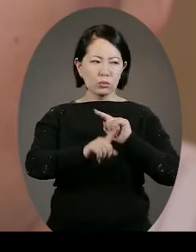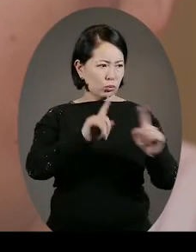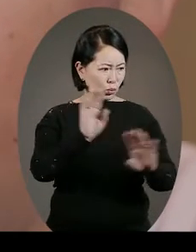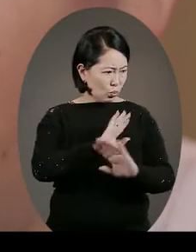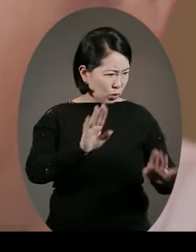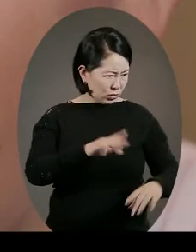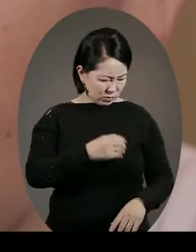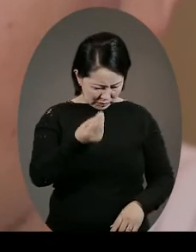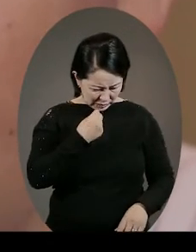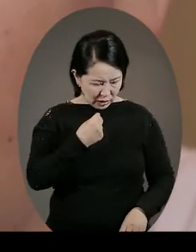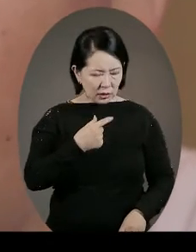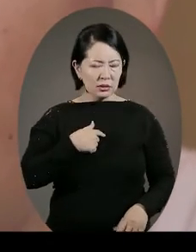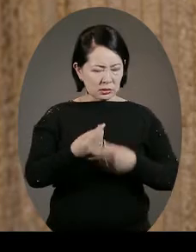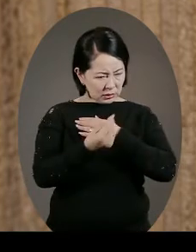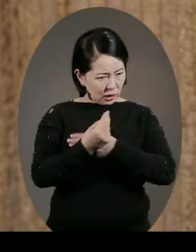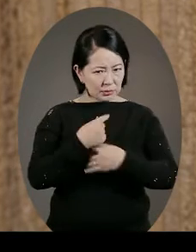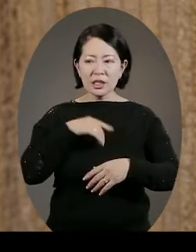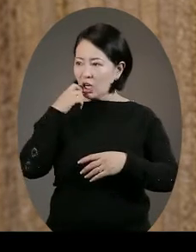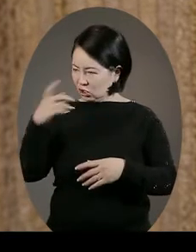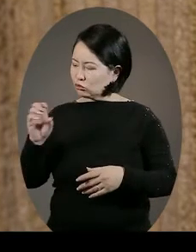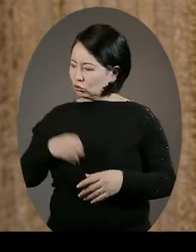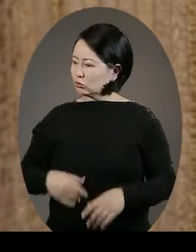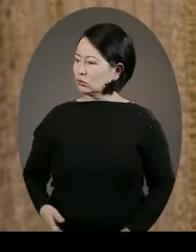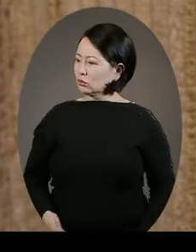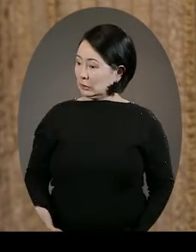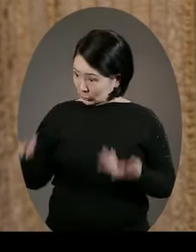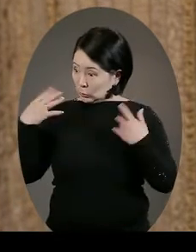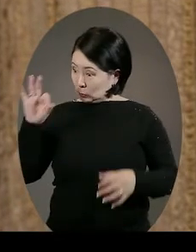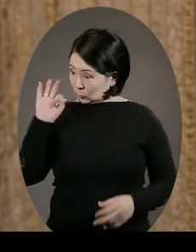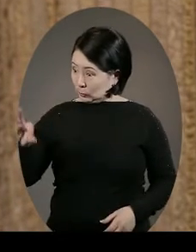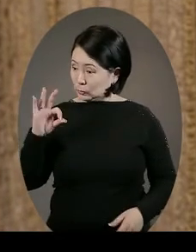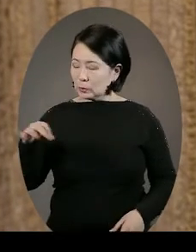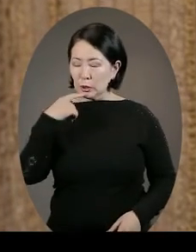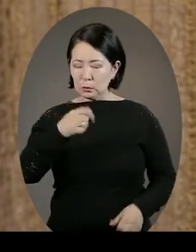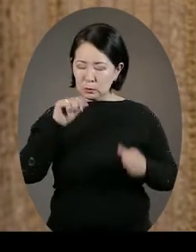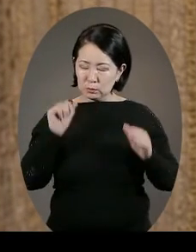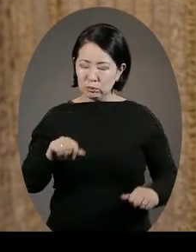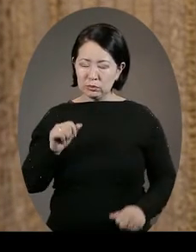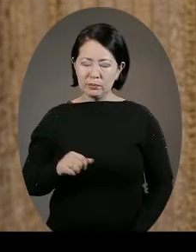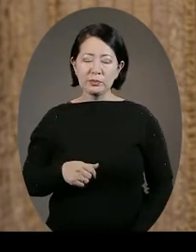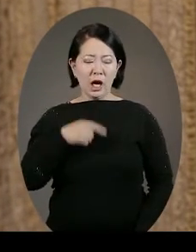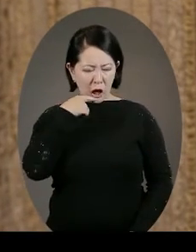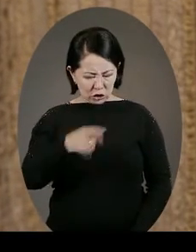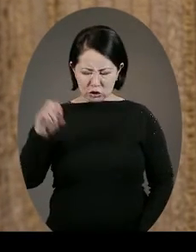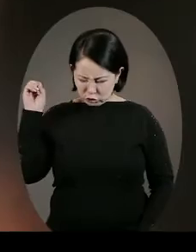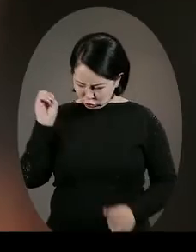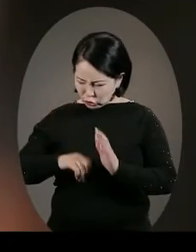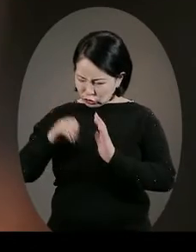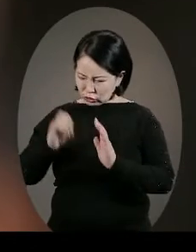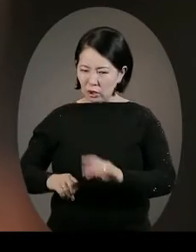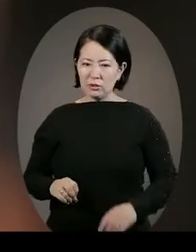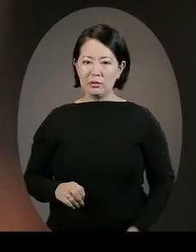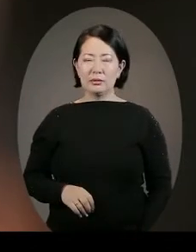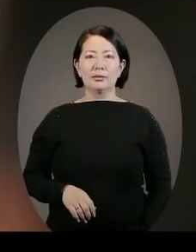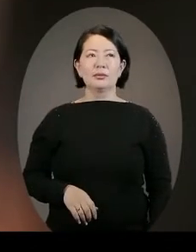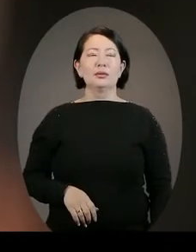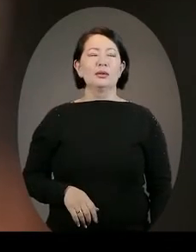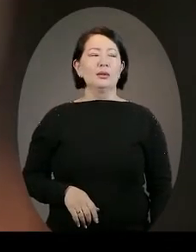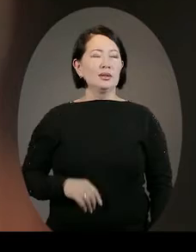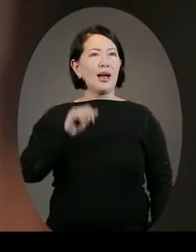гэж заасан. Бид нар хэлэх ёстой. Зөв. Хэлэх хэрэгтэй. Хэлэх ч ёстой юм. Ах нарна гэж